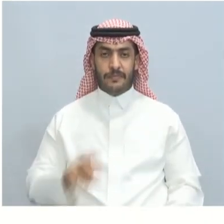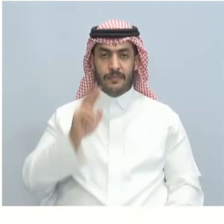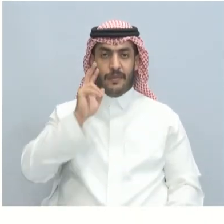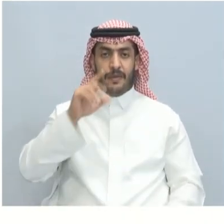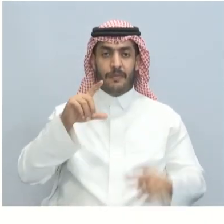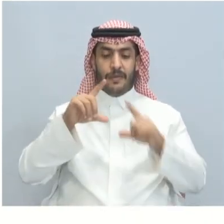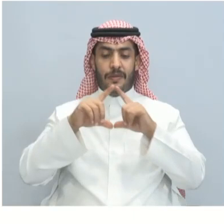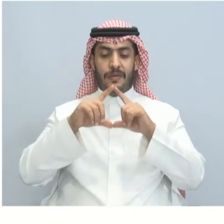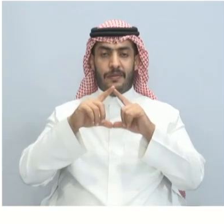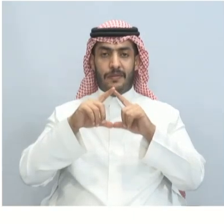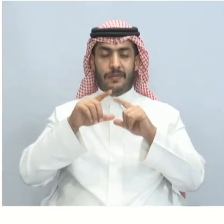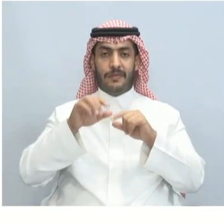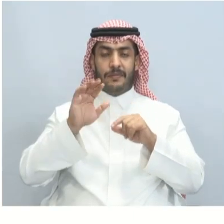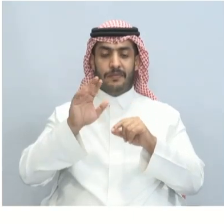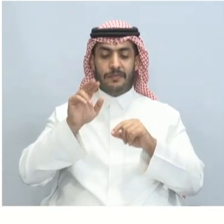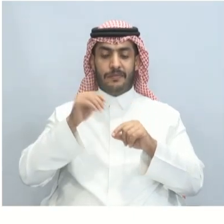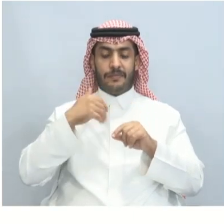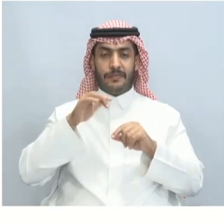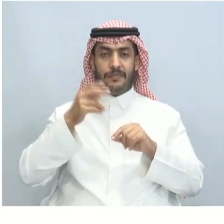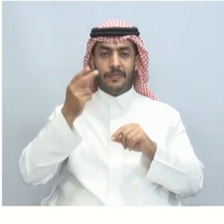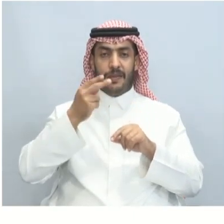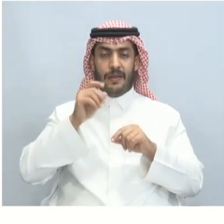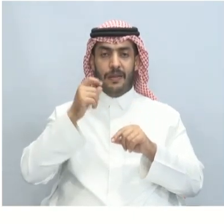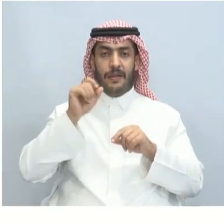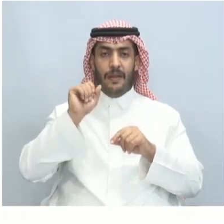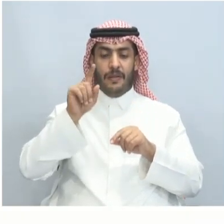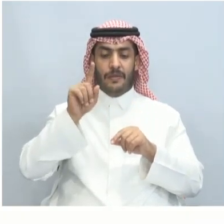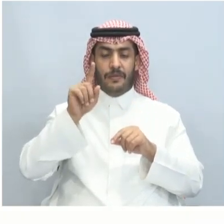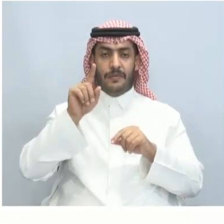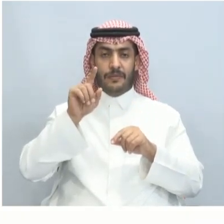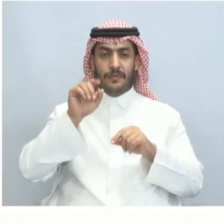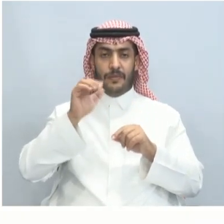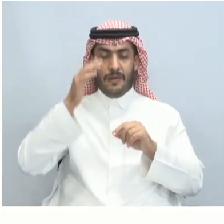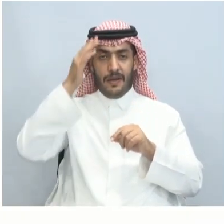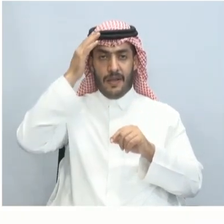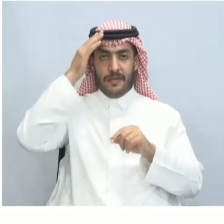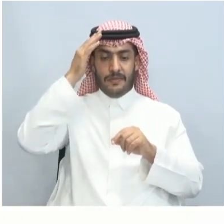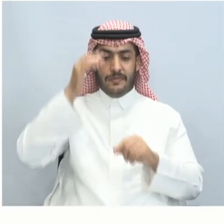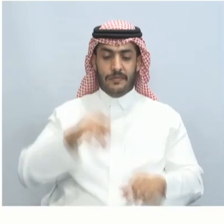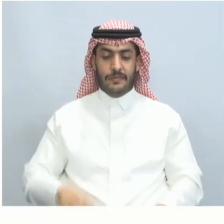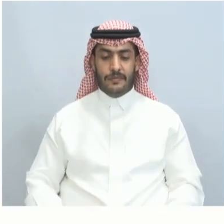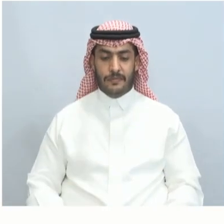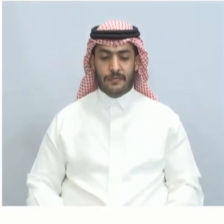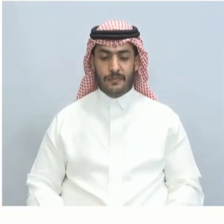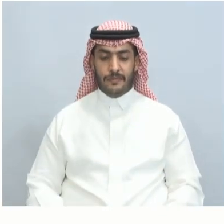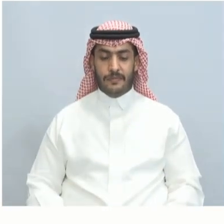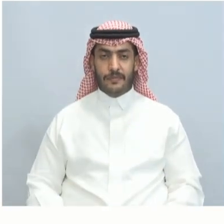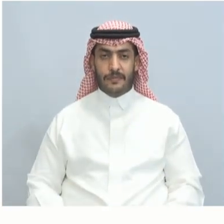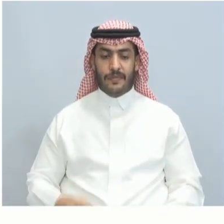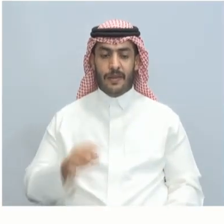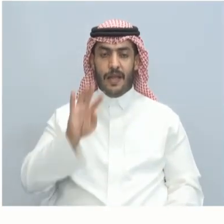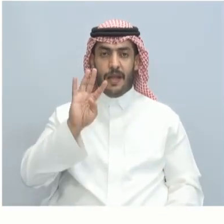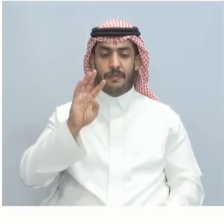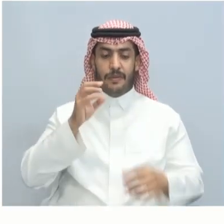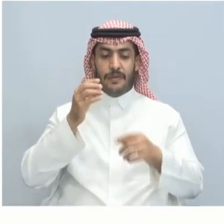المثلث قمنا برسمه في البدايه باحداثيات الرؤوس كما اعطانا الف ا